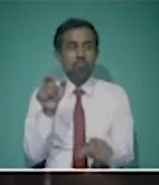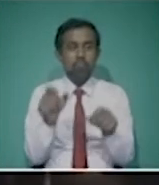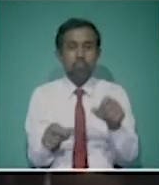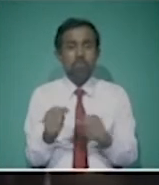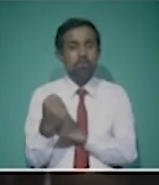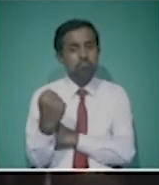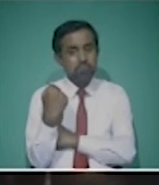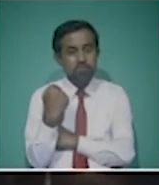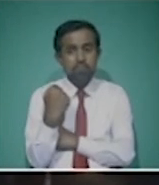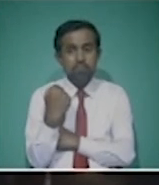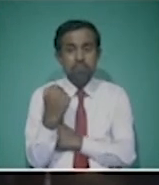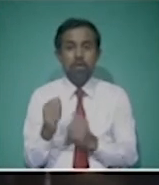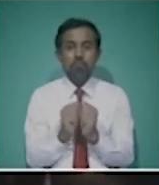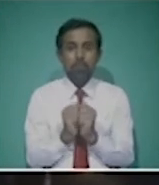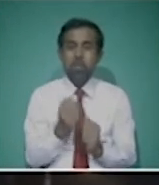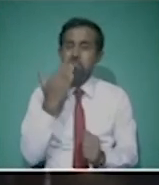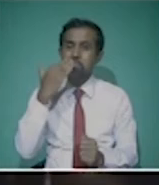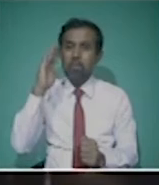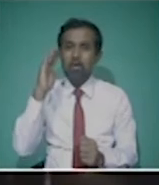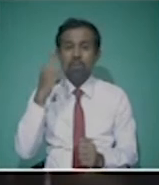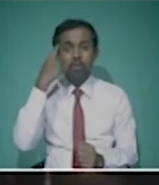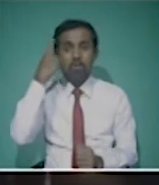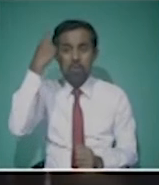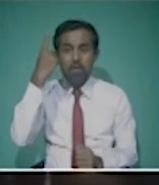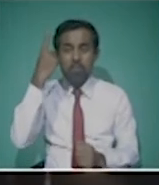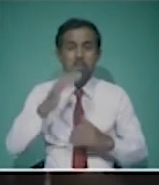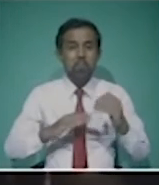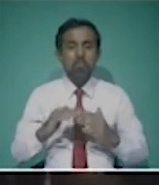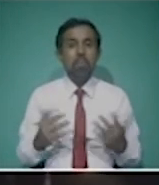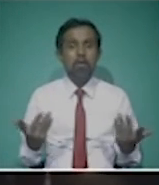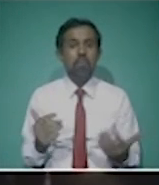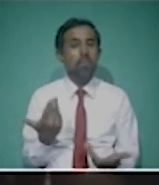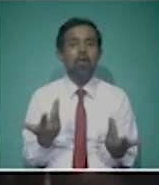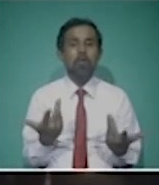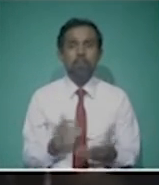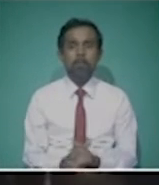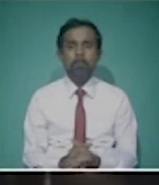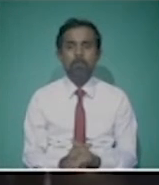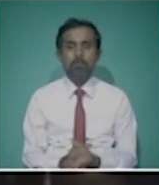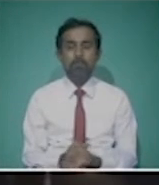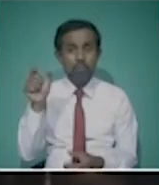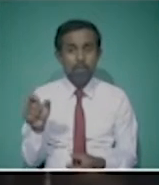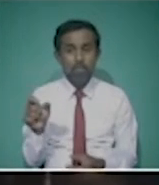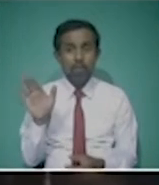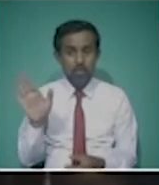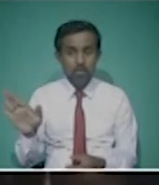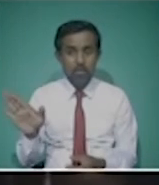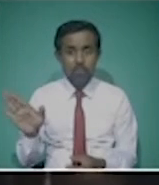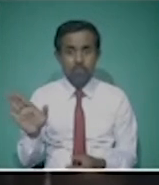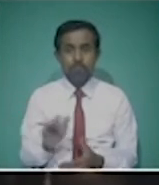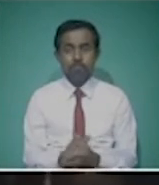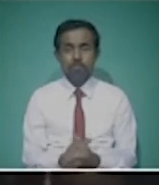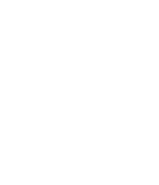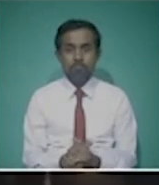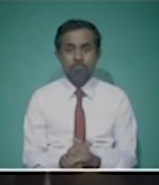என்றால் மரக்கறி உற்பத்தியில், பொருள் உற்பத்தியில் அந்த மக்களுடைய ஆற்றலை பயன்படுத்த அவர்களுக்கு காணிகளை பகிர்ந்தளியுங்கள். அதை செய்வதற்கு